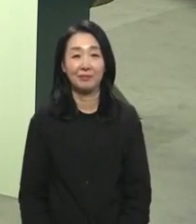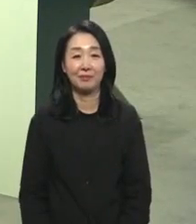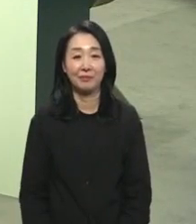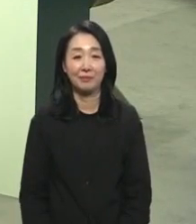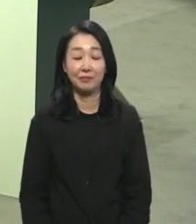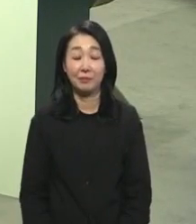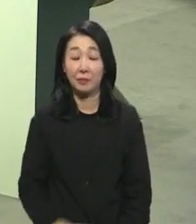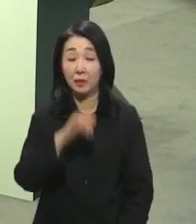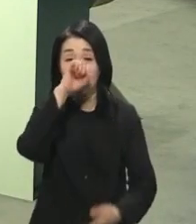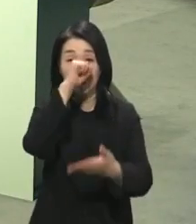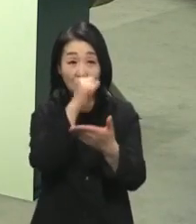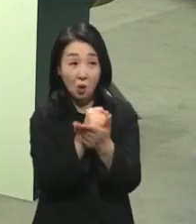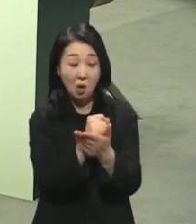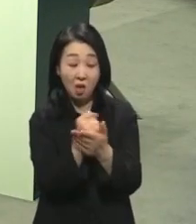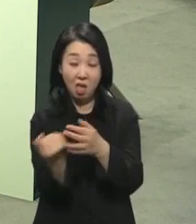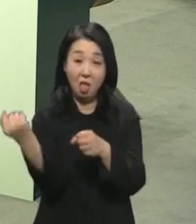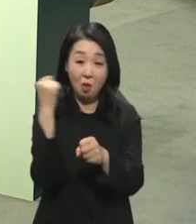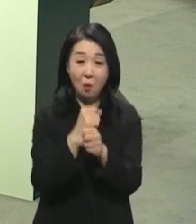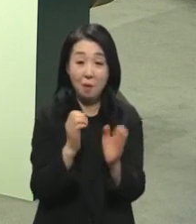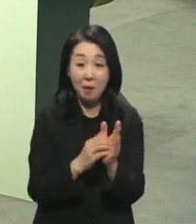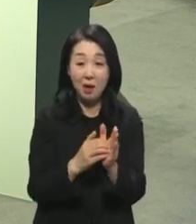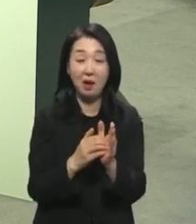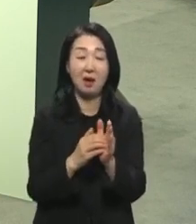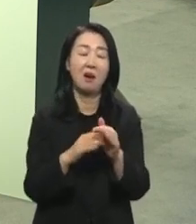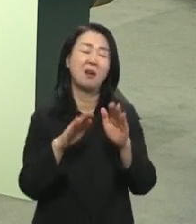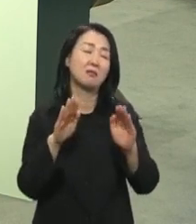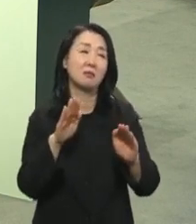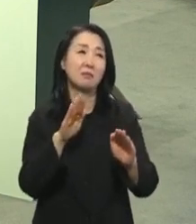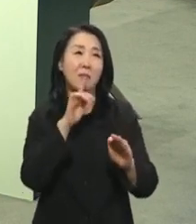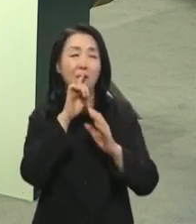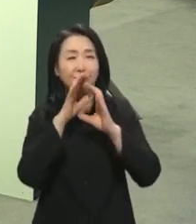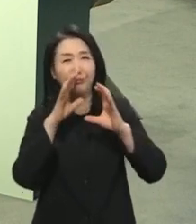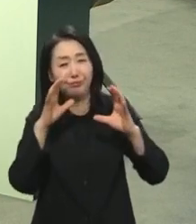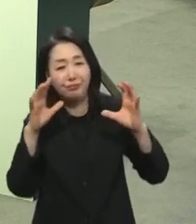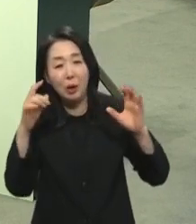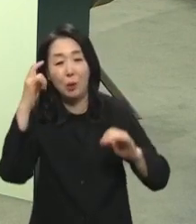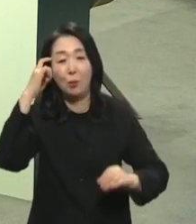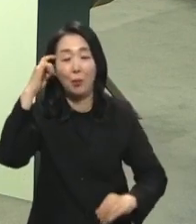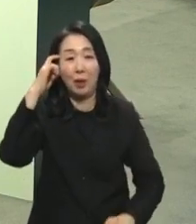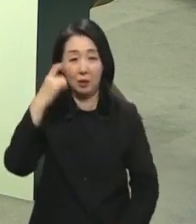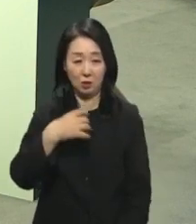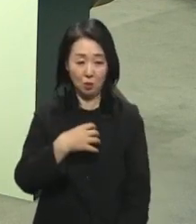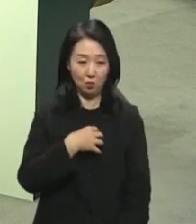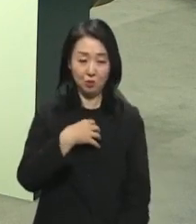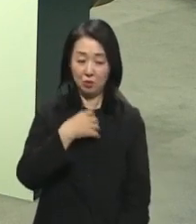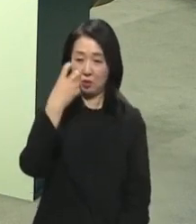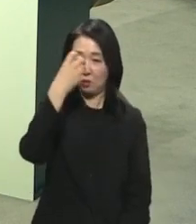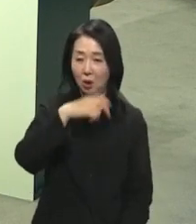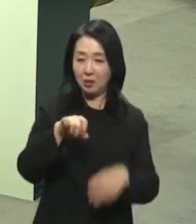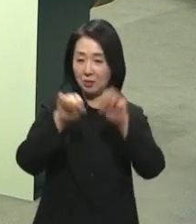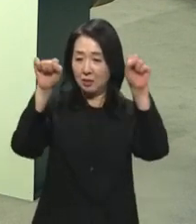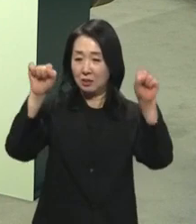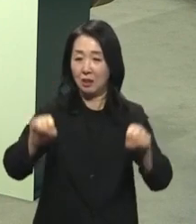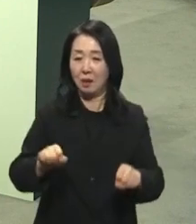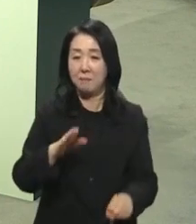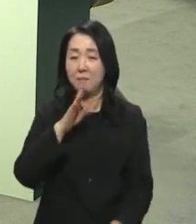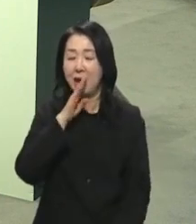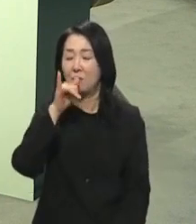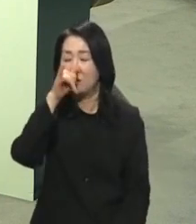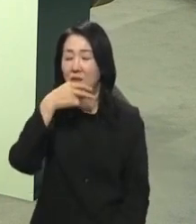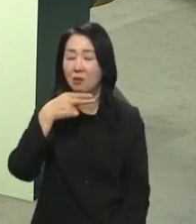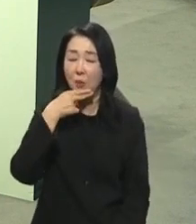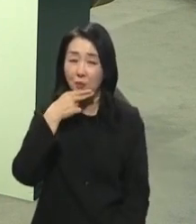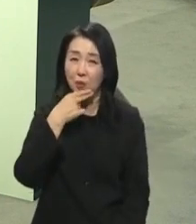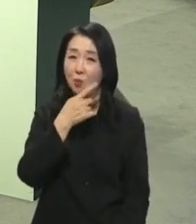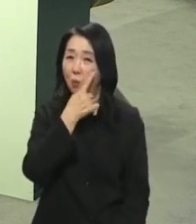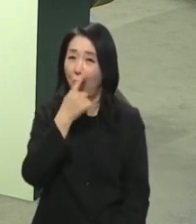정상화는 됐지만 뭐 여파도 좀 있을 것 같고요 그리고이 위기 관리 시스템이 제대로 작동을 했냐이 부분도 좀 점검을